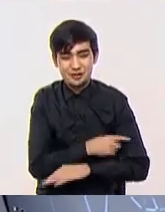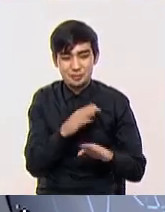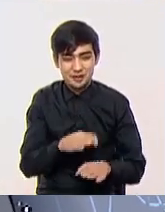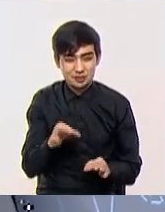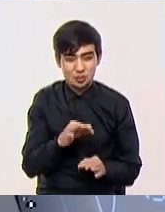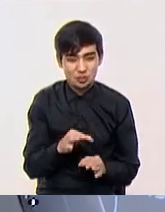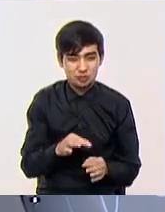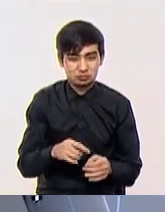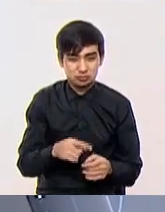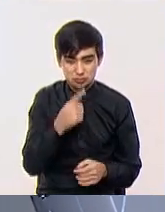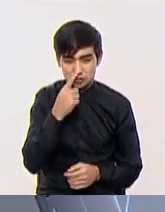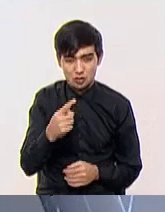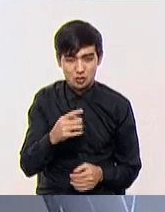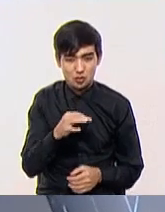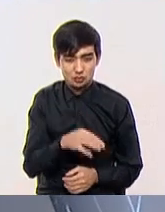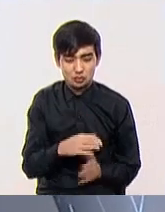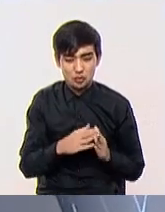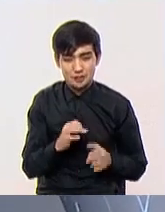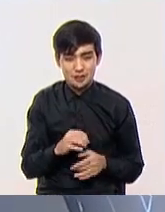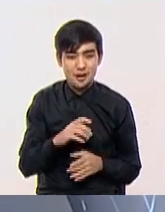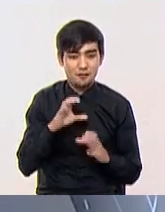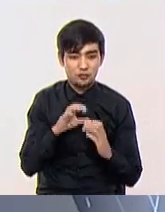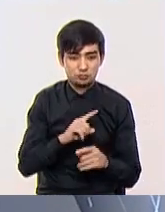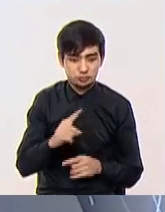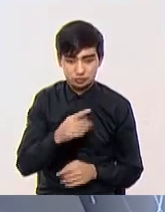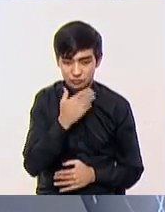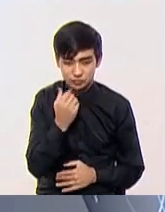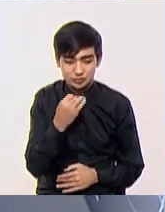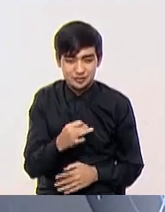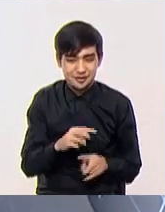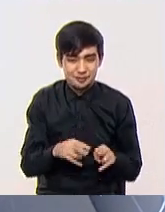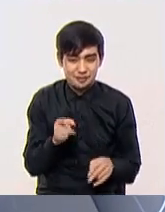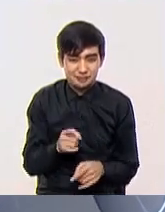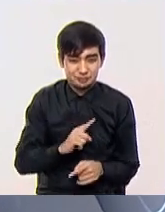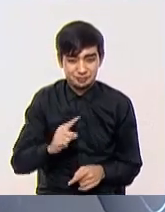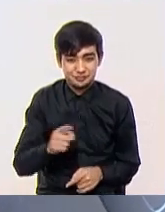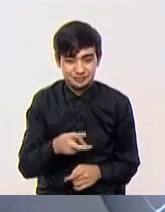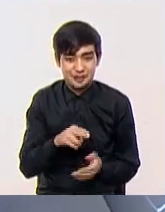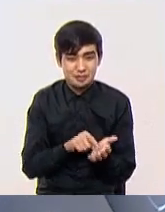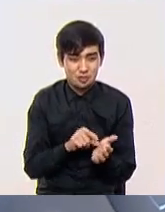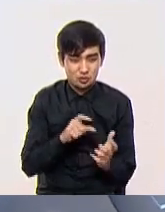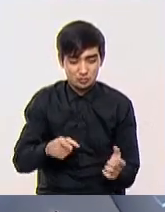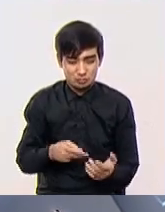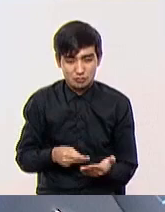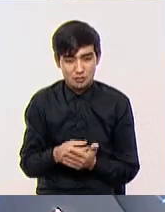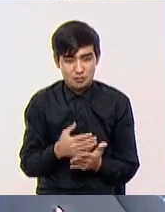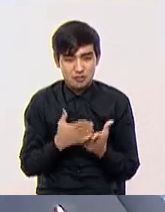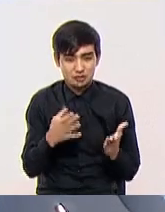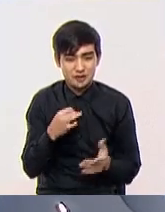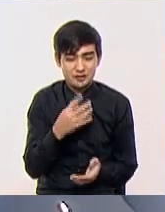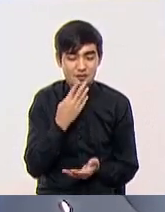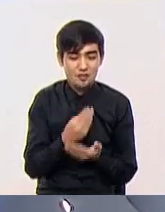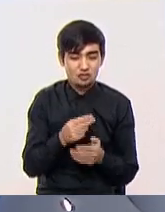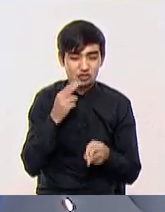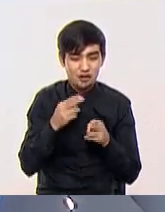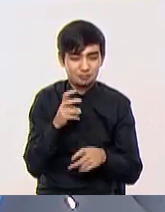учреждение расположено далеко, и туда не ездят автобусы. А добираться на такси для пенсионеров накладно. Высказать свое возмущение